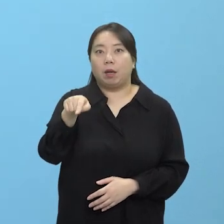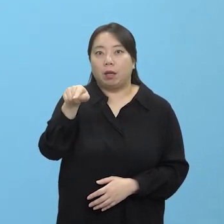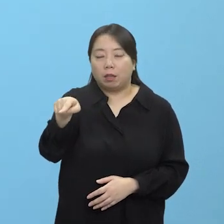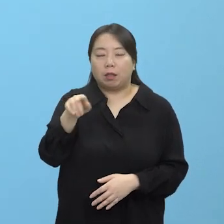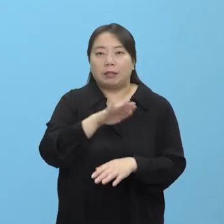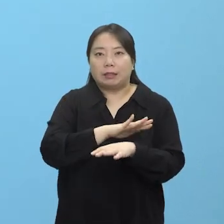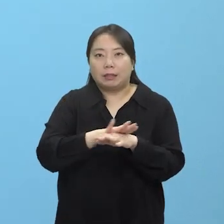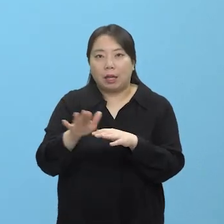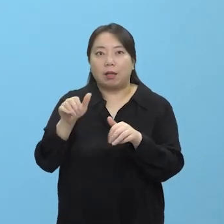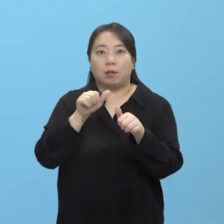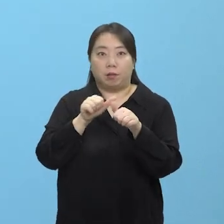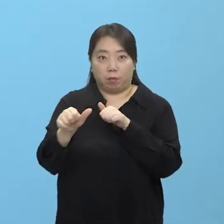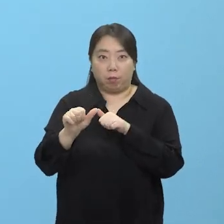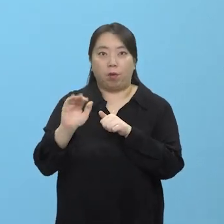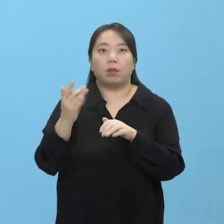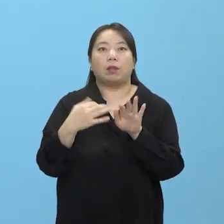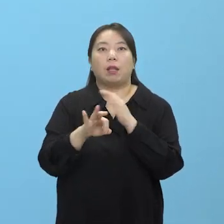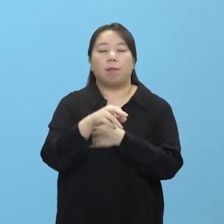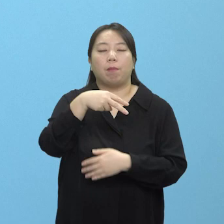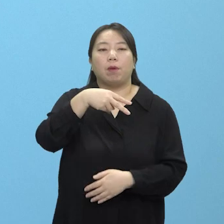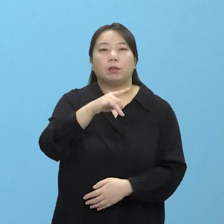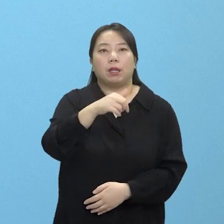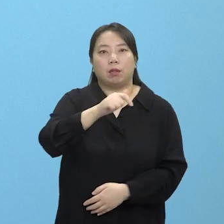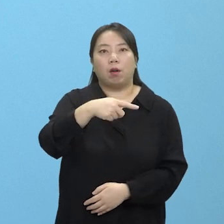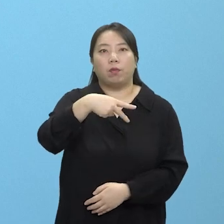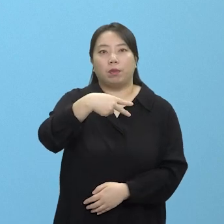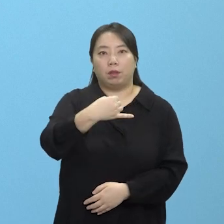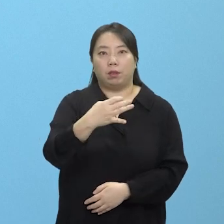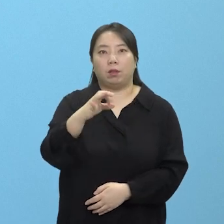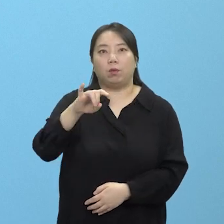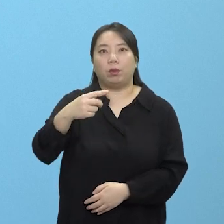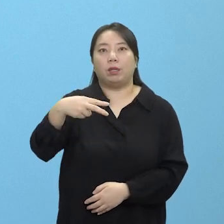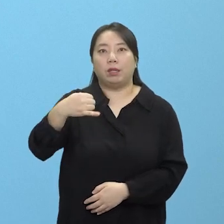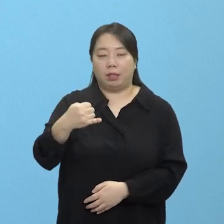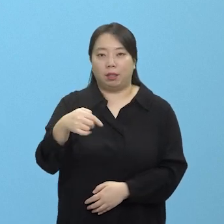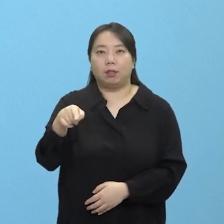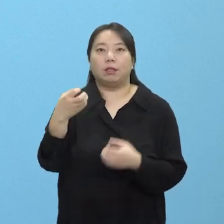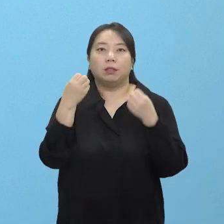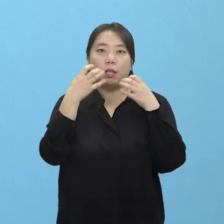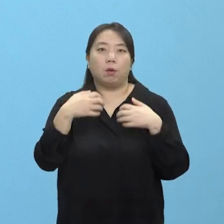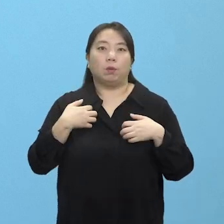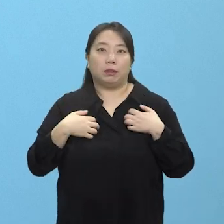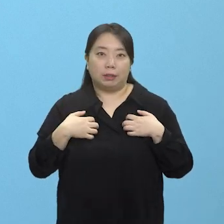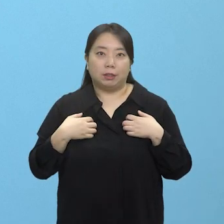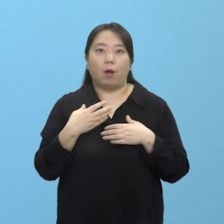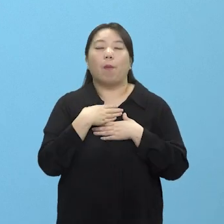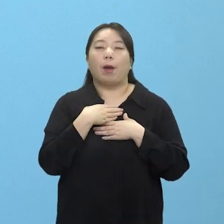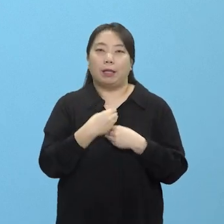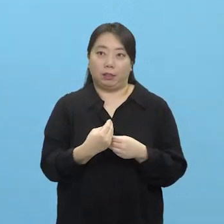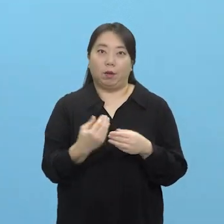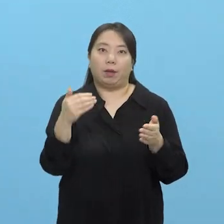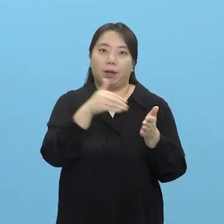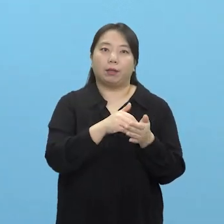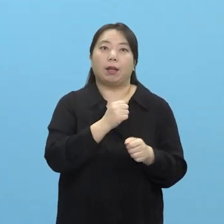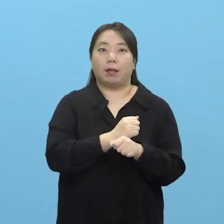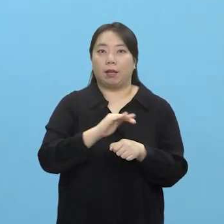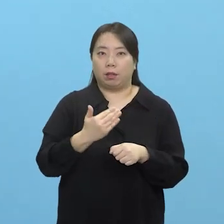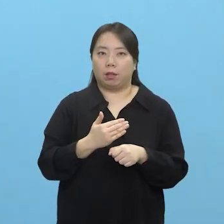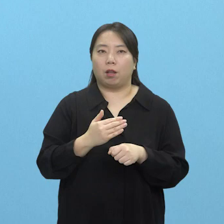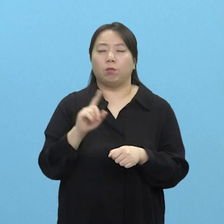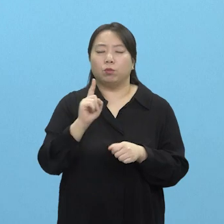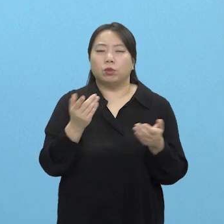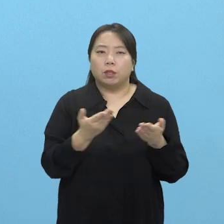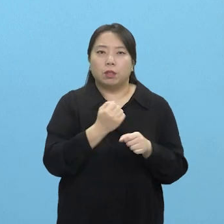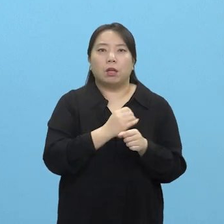데드포인트를 넘어서면 세컨드 윈드라는 새로운 즐거움과 안정기에 도달한다고 하는데요. 어떤 일을